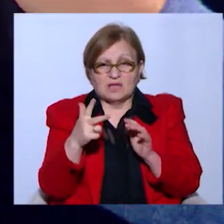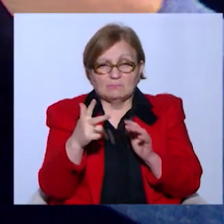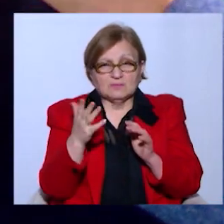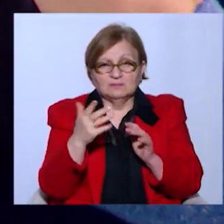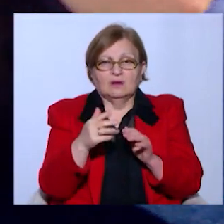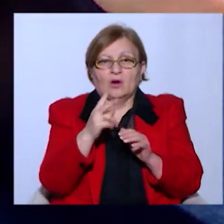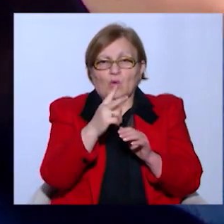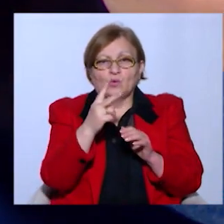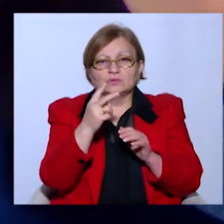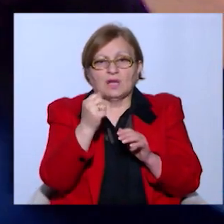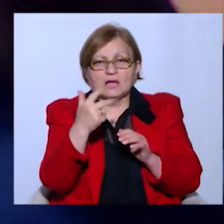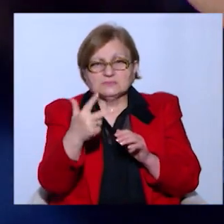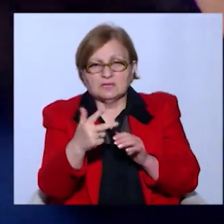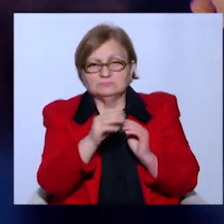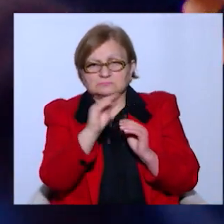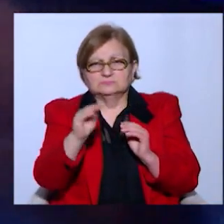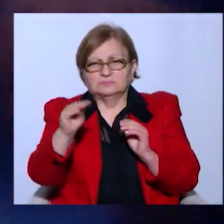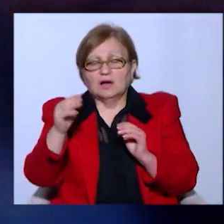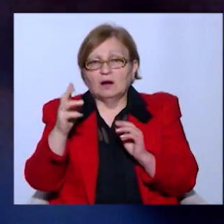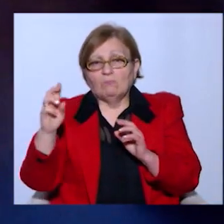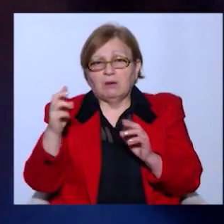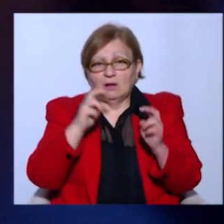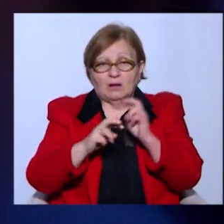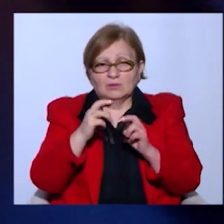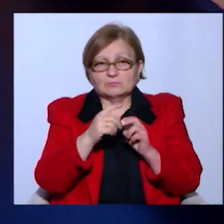2a3 + 7 და ასე შემდეგ, ყველა წევრი არის